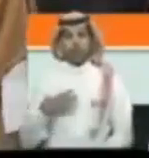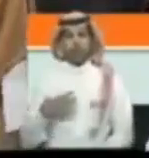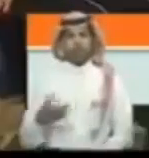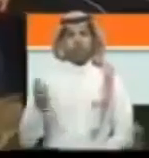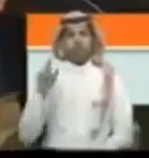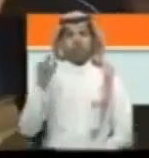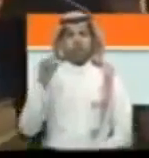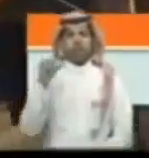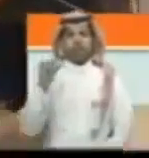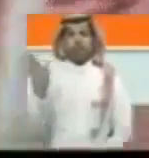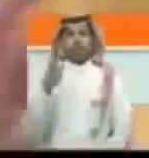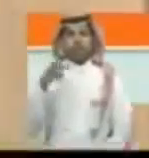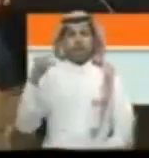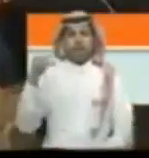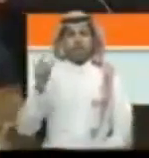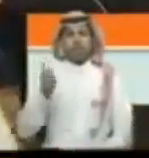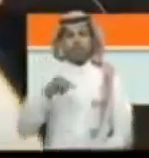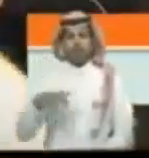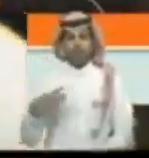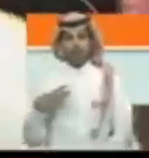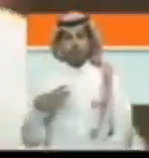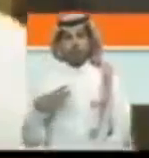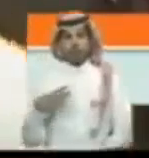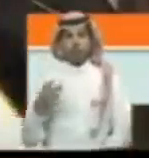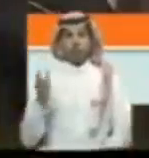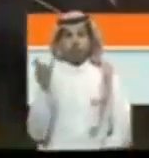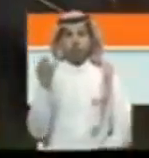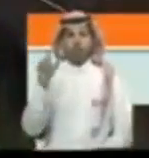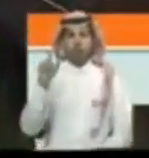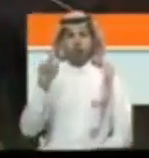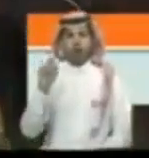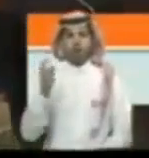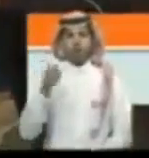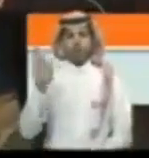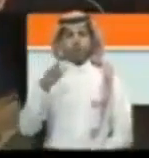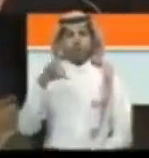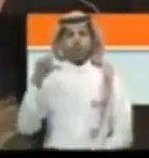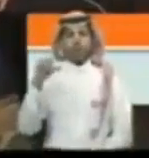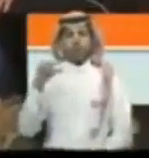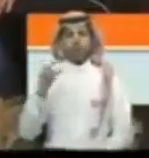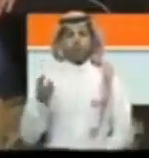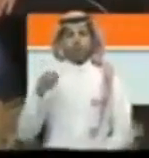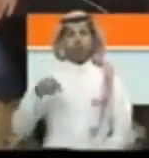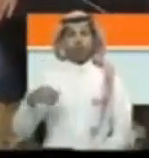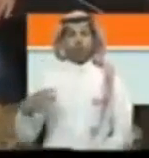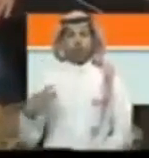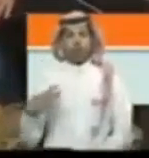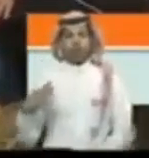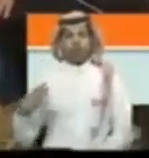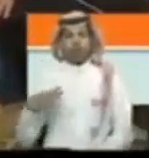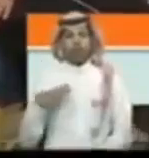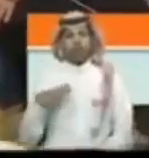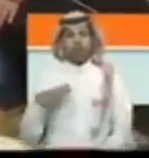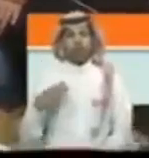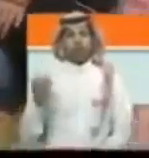السمو الأمير فهد بن سعد بن عبد الله وصاحب السمو الأمير نواف بن سعود بن هذلولة وصاحب السمو الأمير